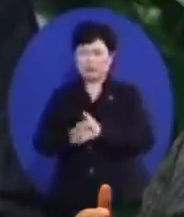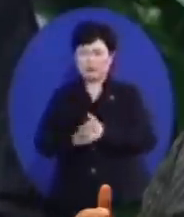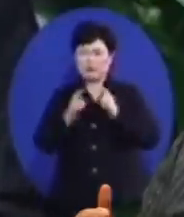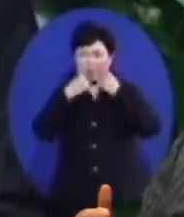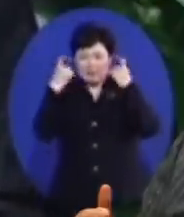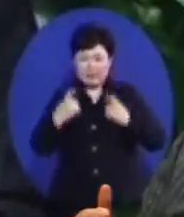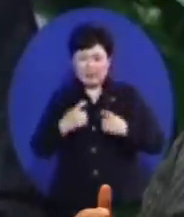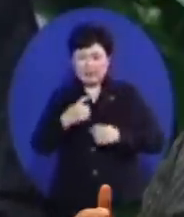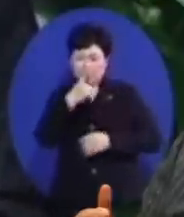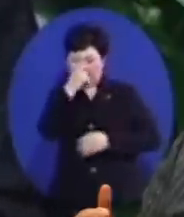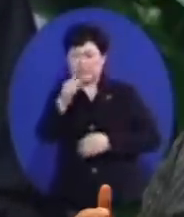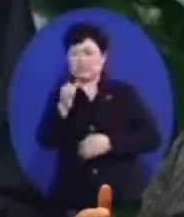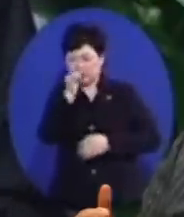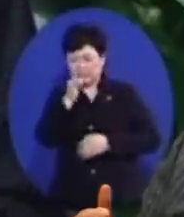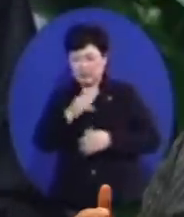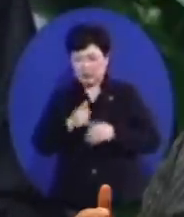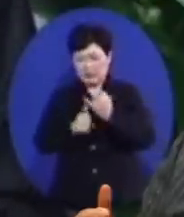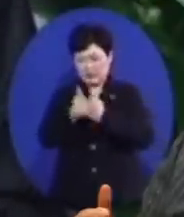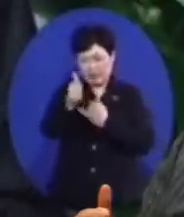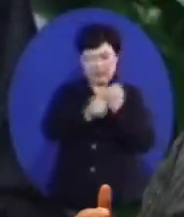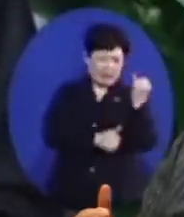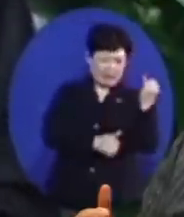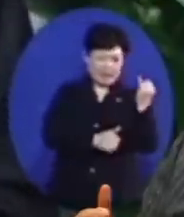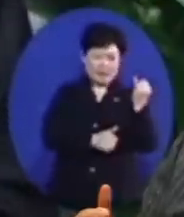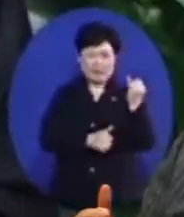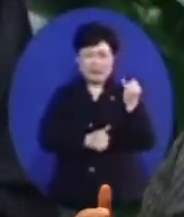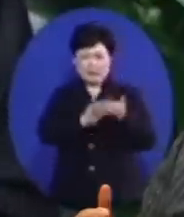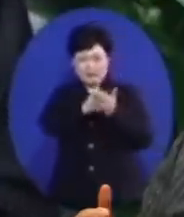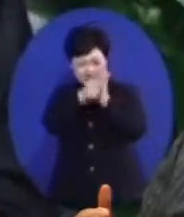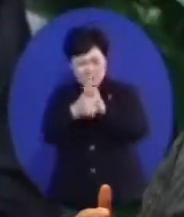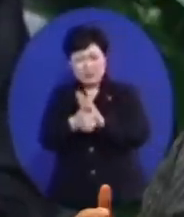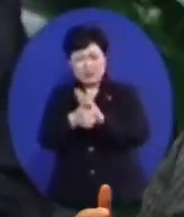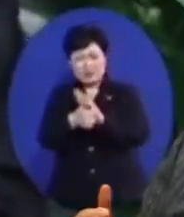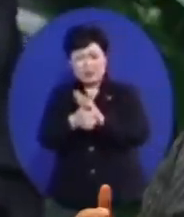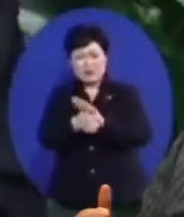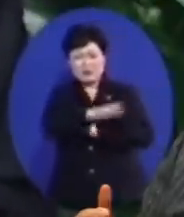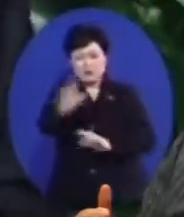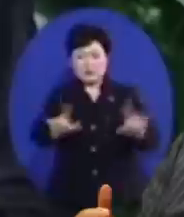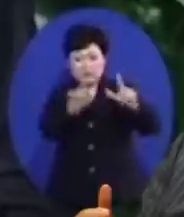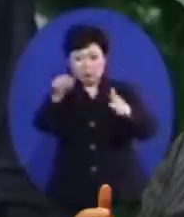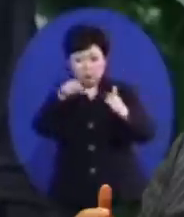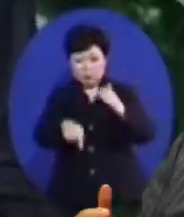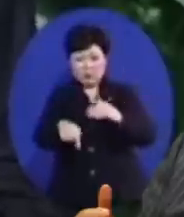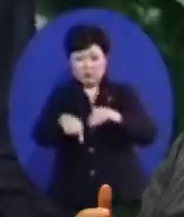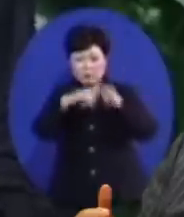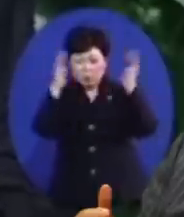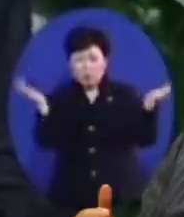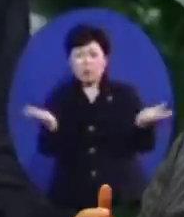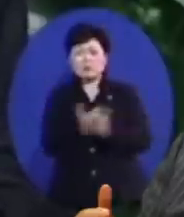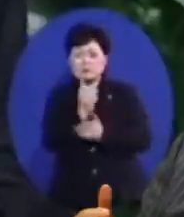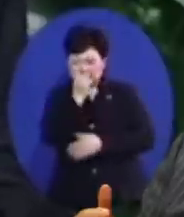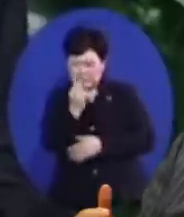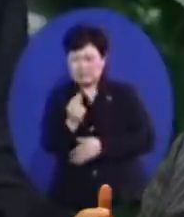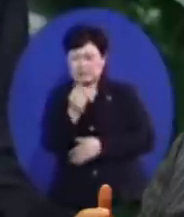개인에게도 가시가 있고 남편에게도 아내에게도 자녀들에게도 우리의 생활에도 전부 다